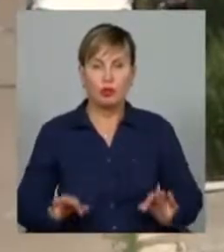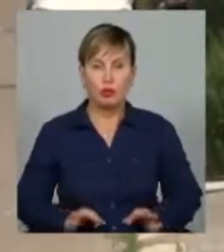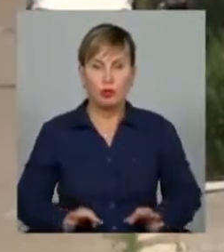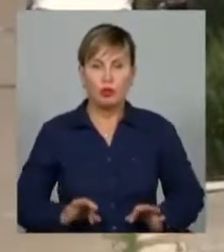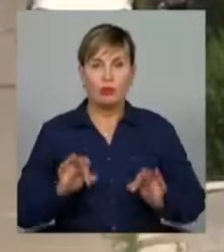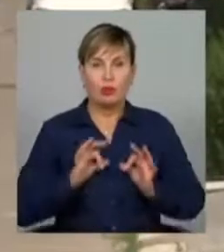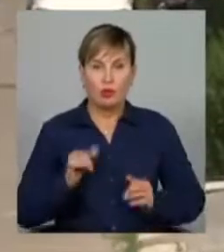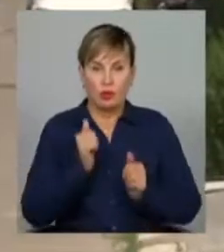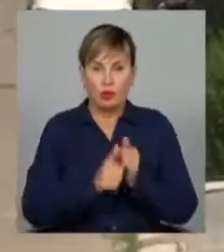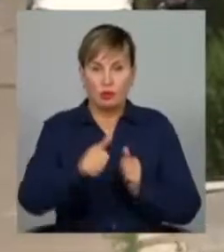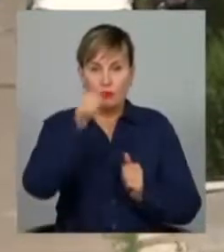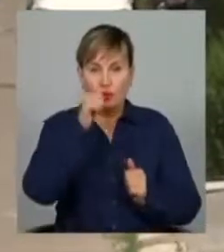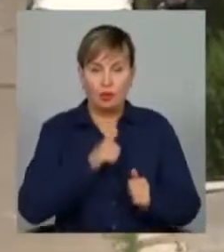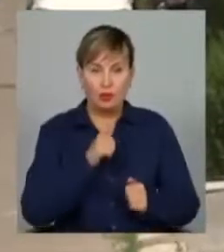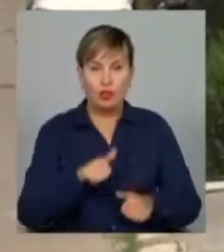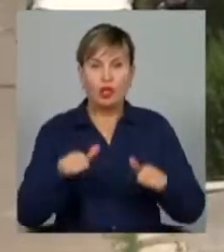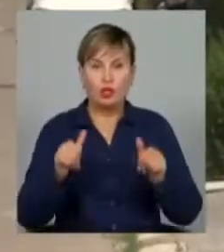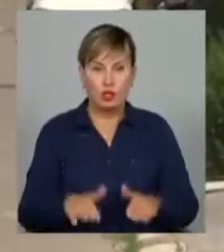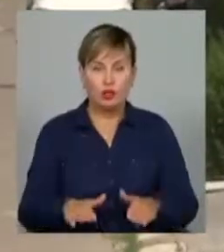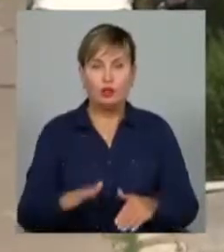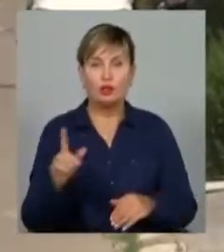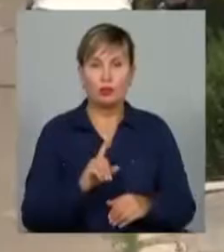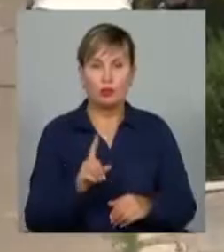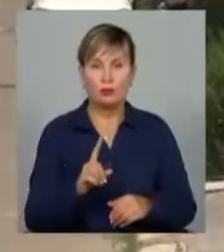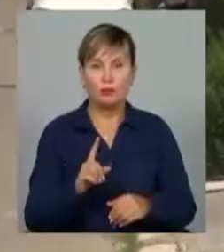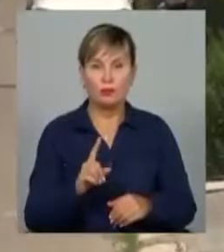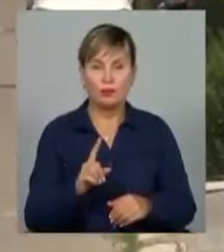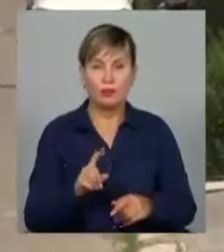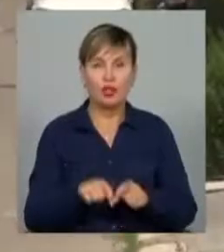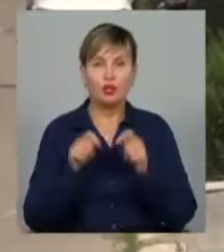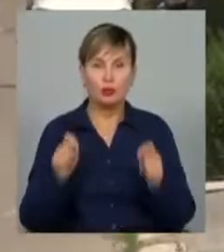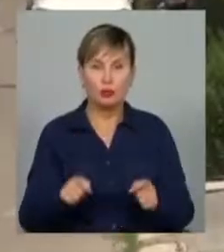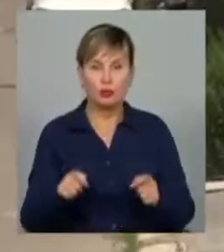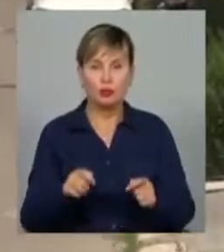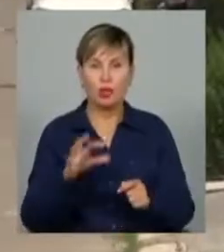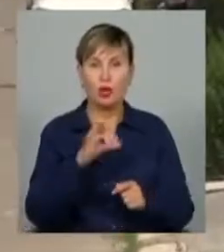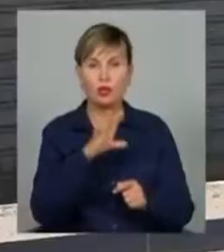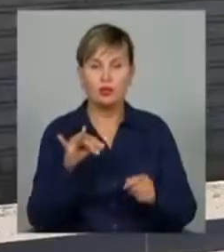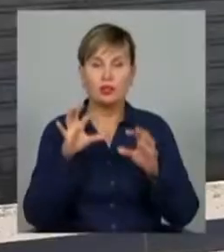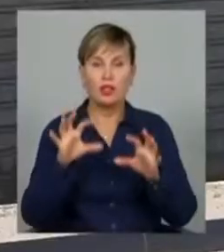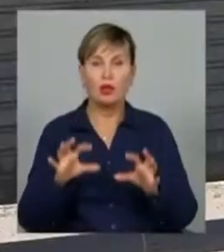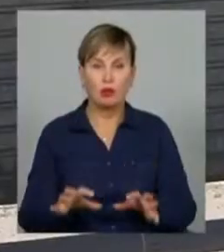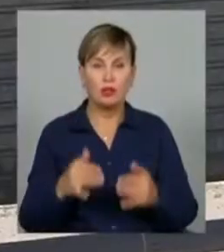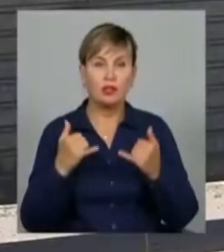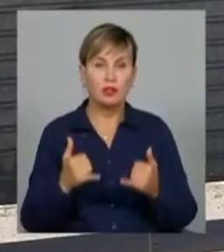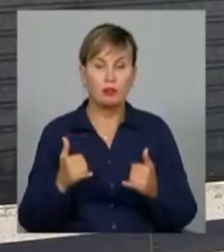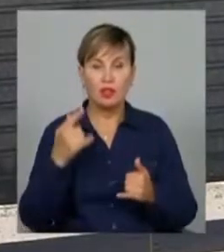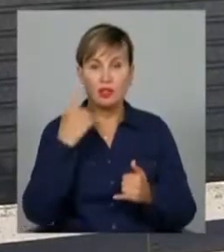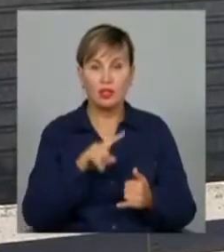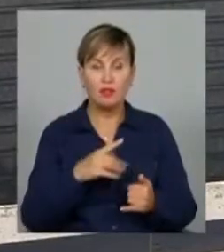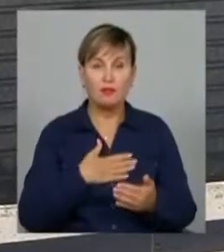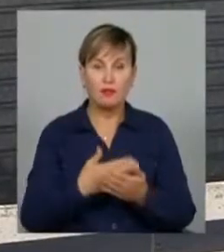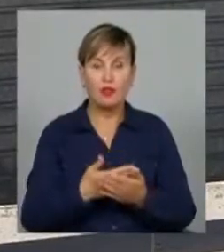и жилищная инспекция вынесла решение, что создана ОСИ законно. Теперь инициативная